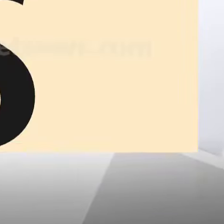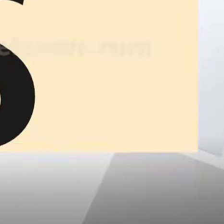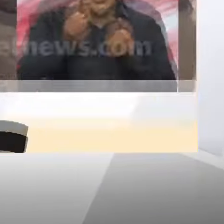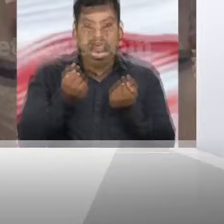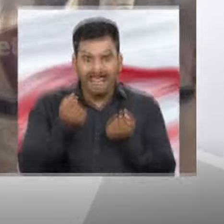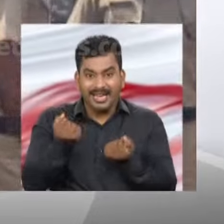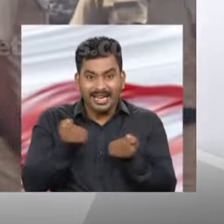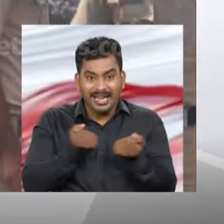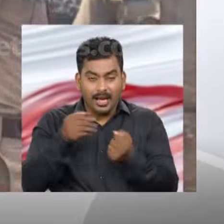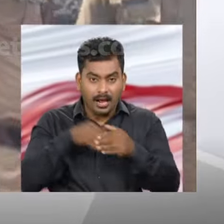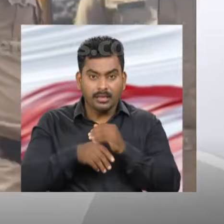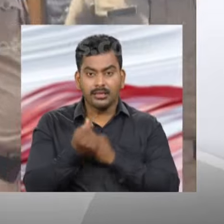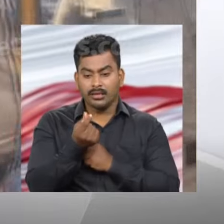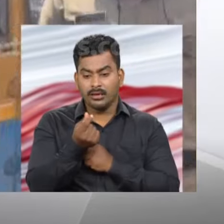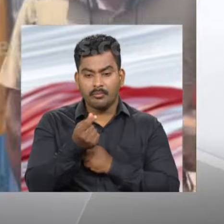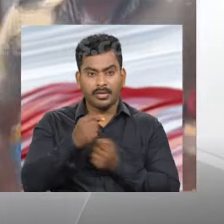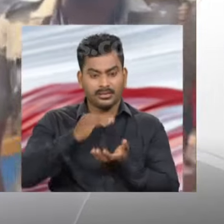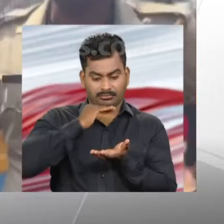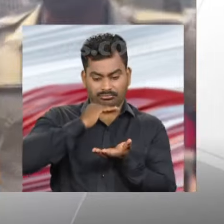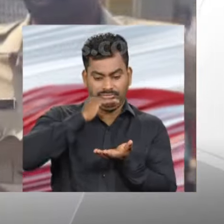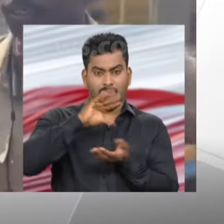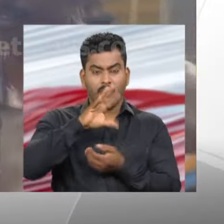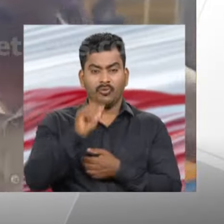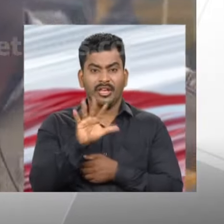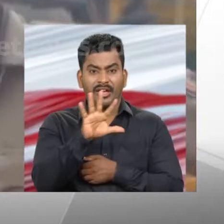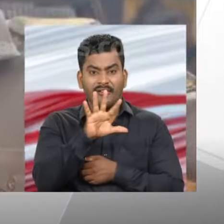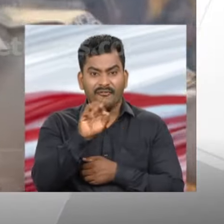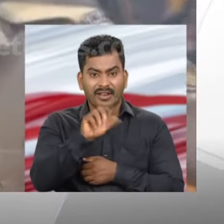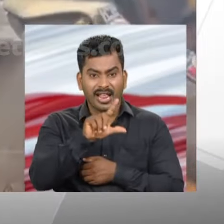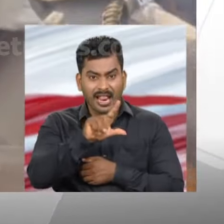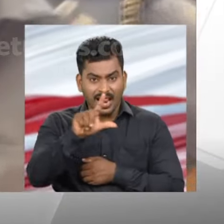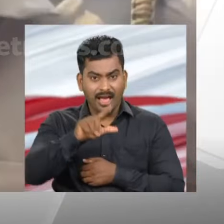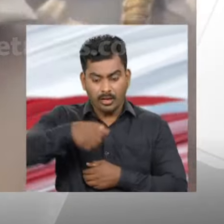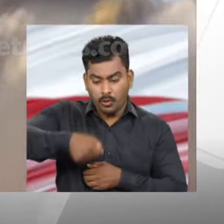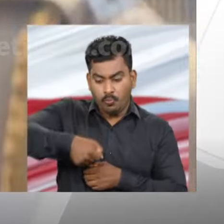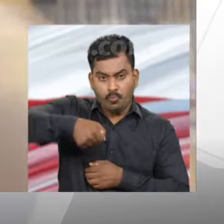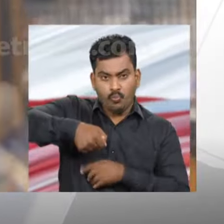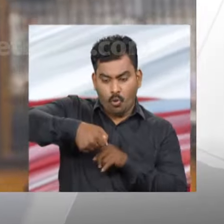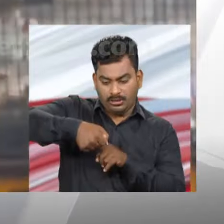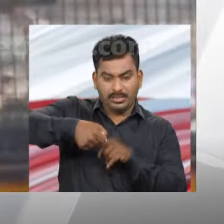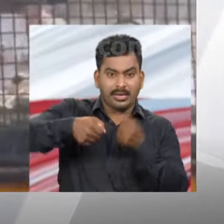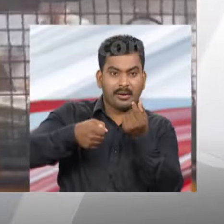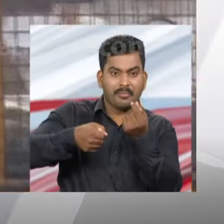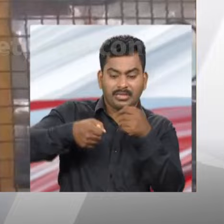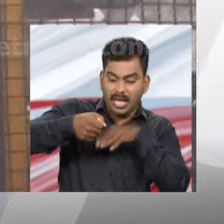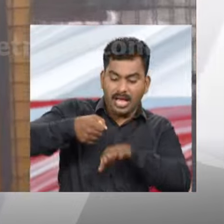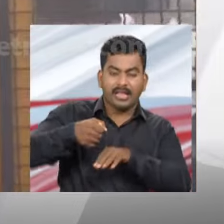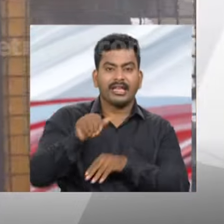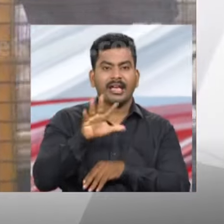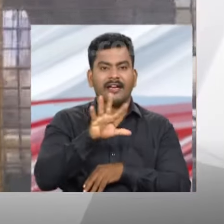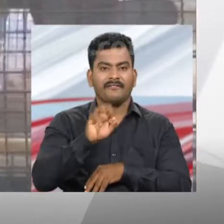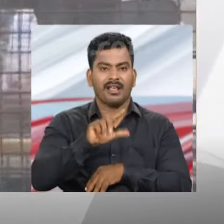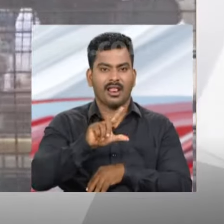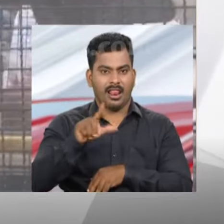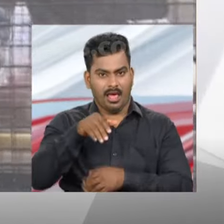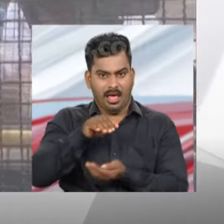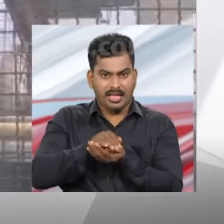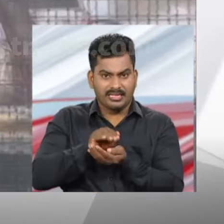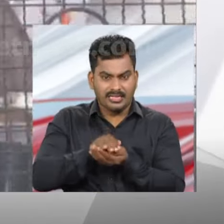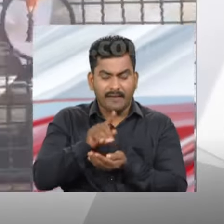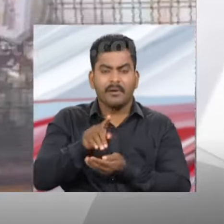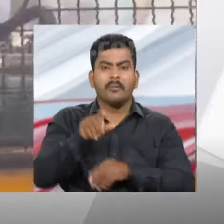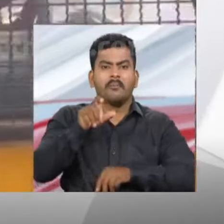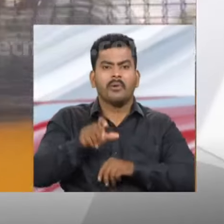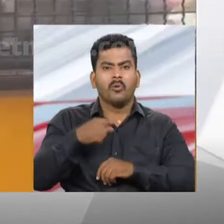നമ്മൾ മനസ്സിലാക്കുന്നത്. 50 ലക്ഷം രൂപ ഉള്ള ഒരു ബോക്സ് ഇങ്ങനെ ഈ പട്ടാപ്പകൽ ഈ വാഹനത്തിൽ ചില്ല് തകർത്ത്